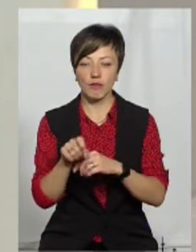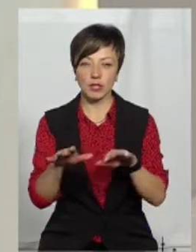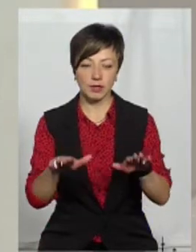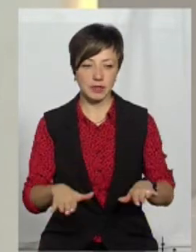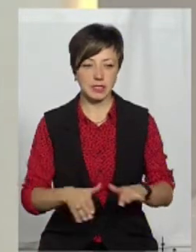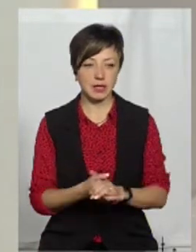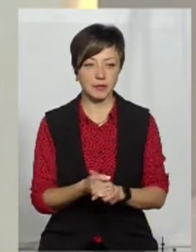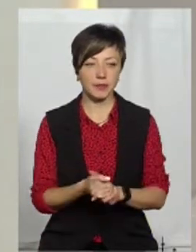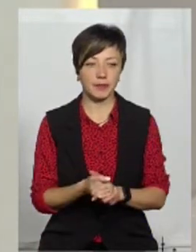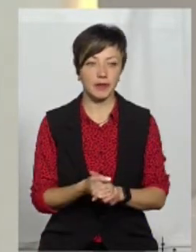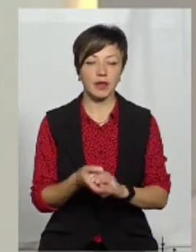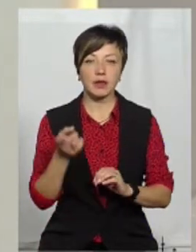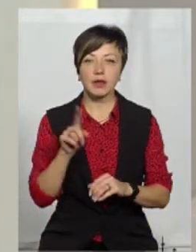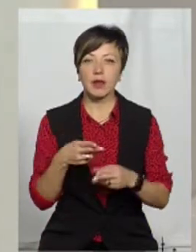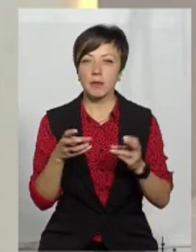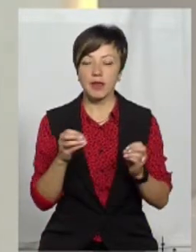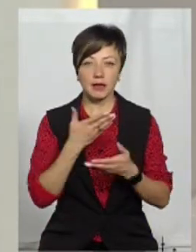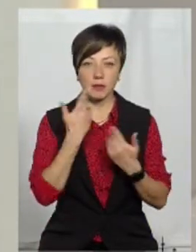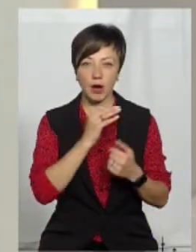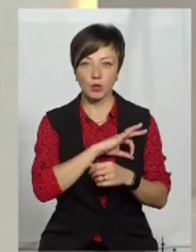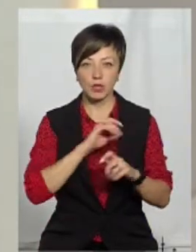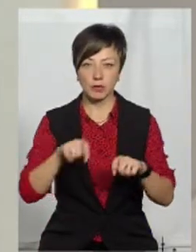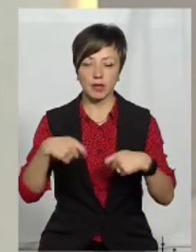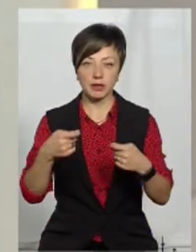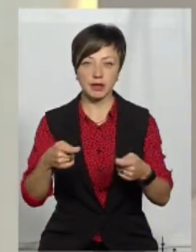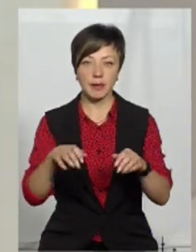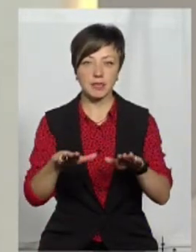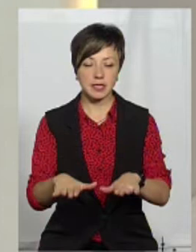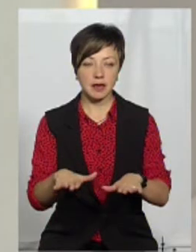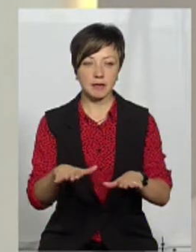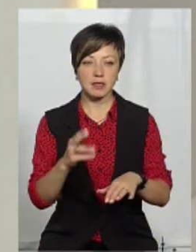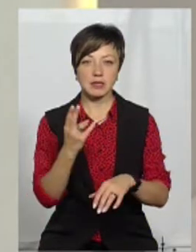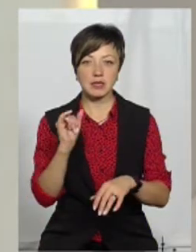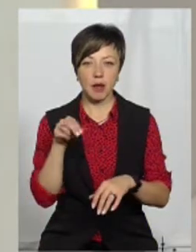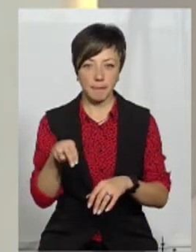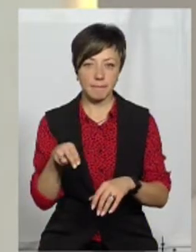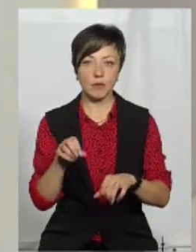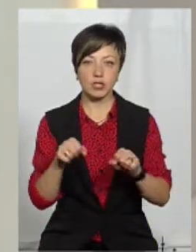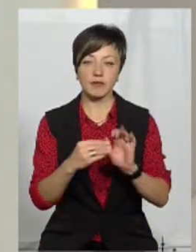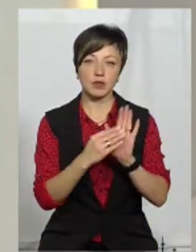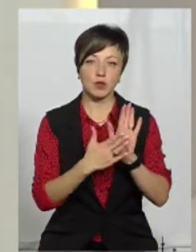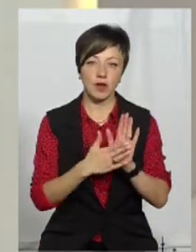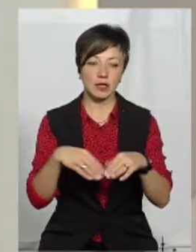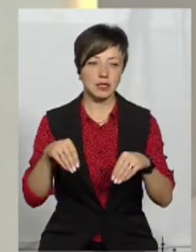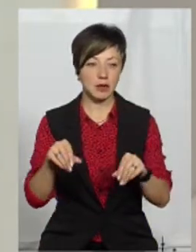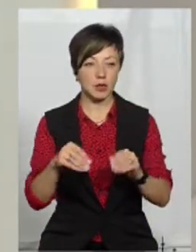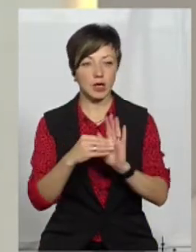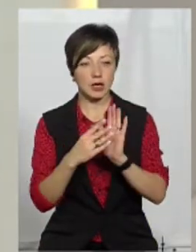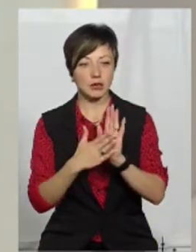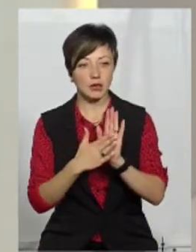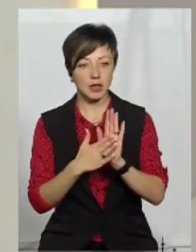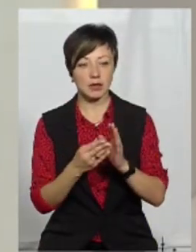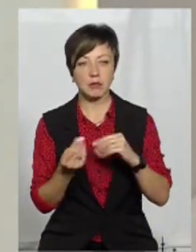місця. І тому там, де сьогодні немає юстиції, ми передаємо на місцевим ЦНАПам можливість реєструвати землю,